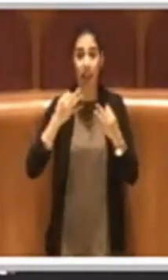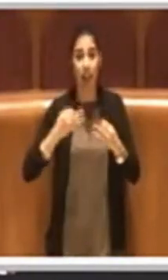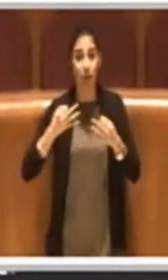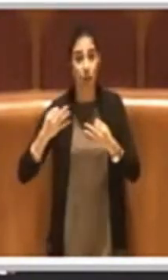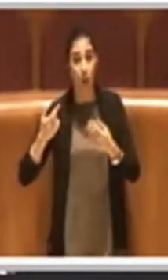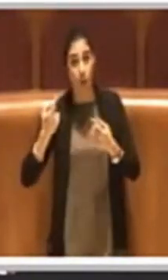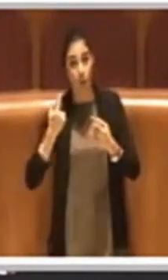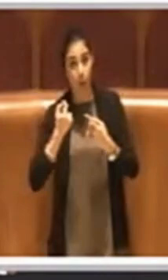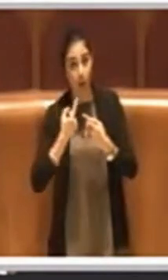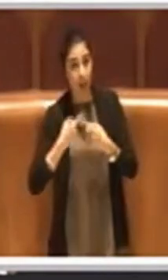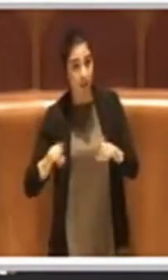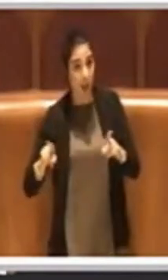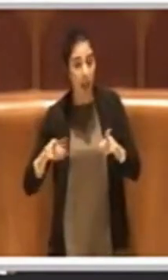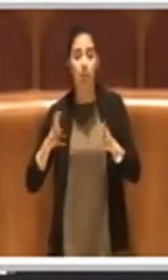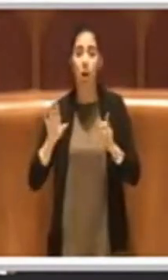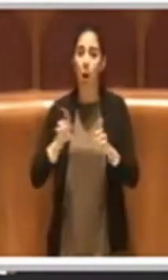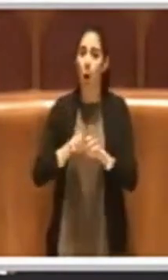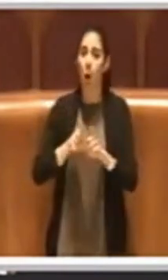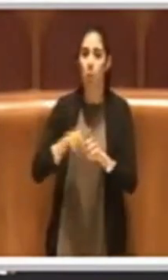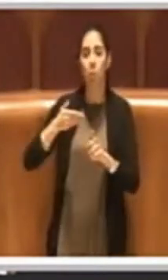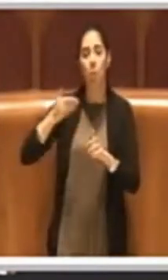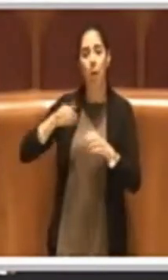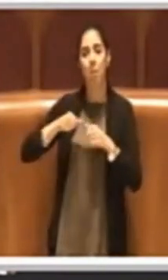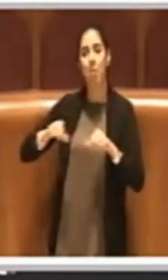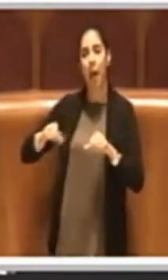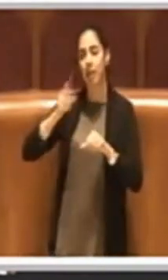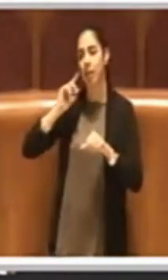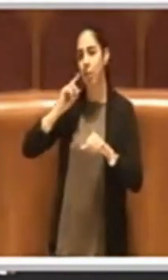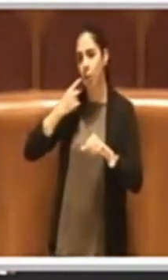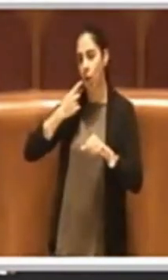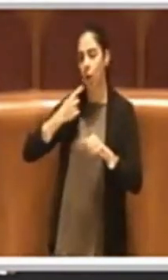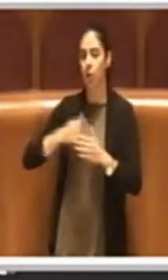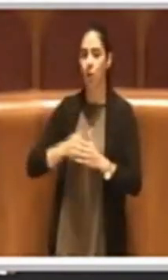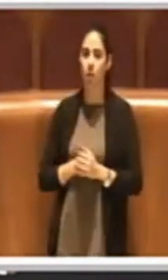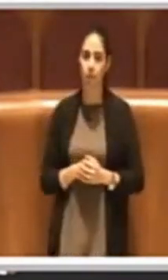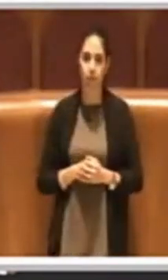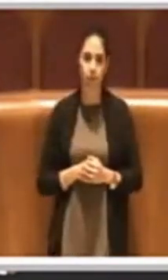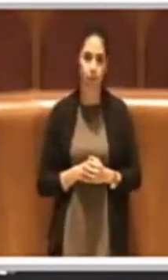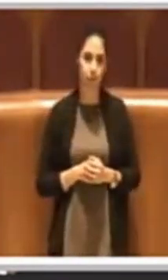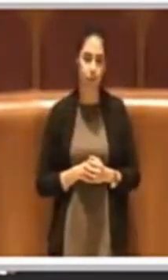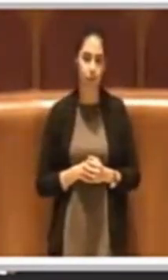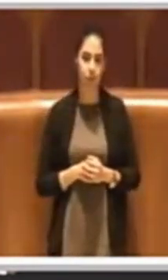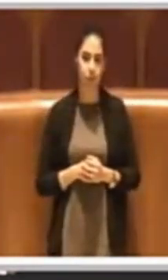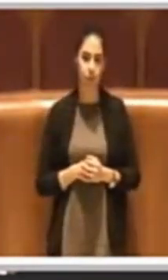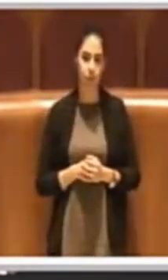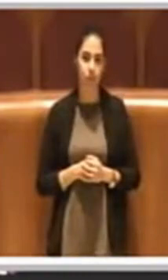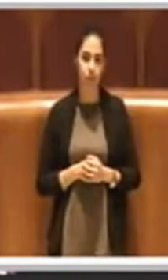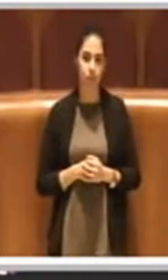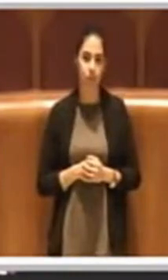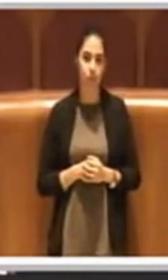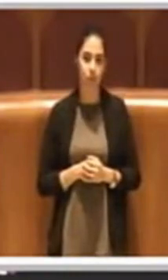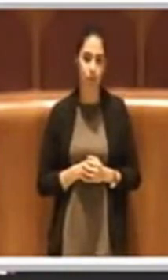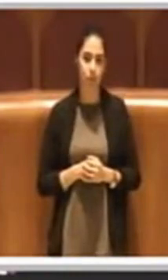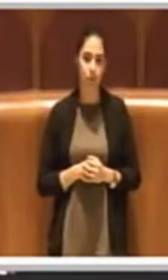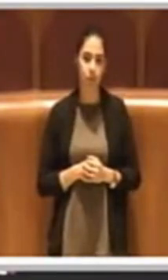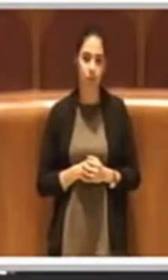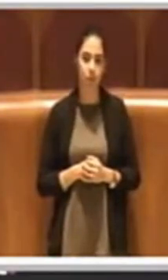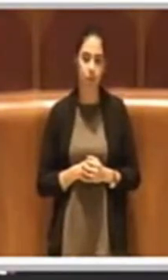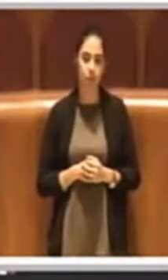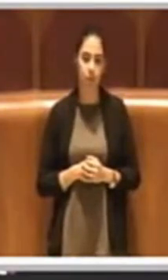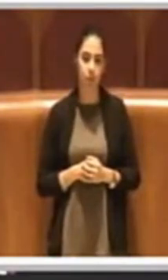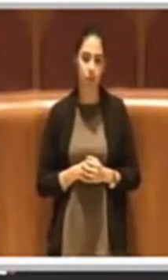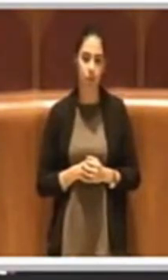vanno in una direzione diversa e che con favore esprimo che con questo